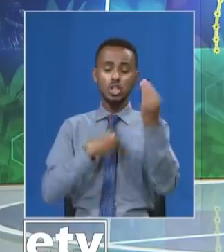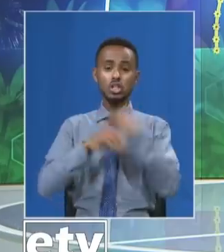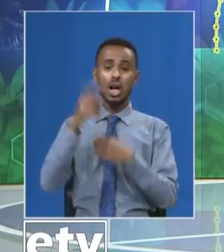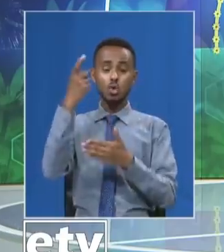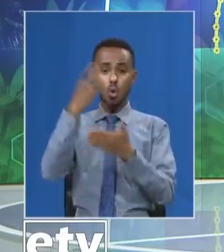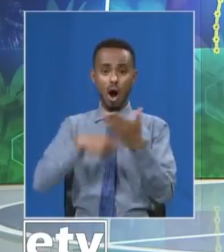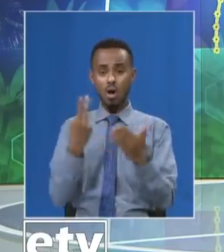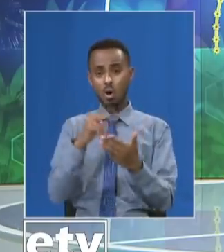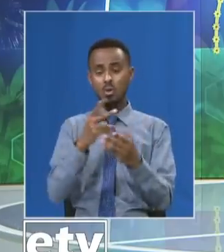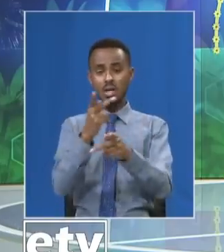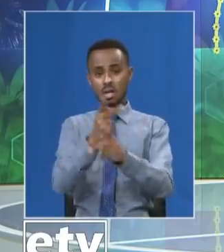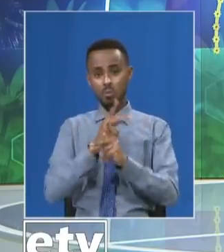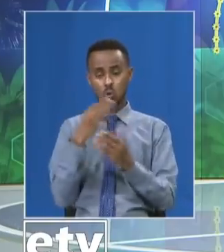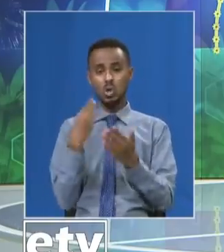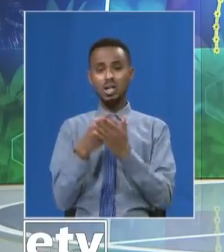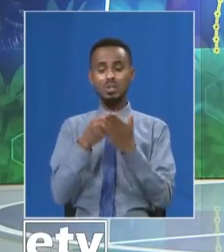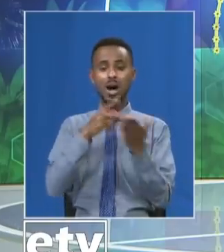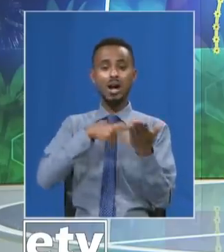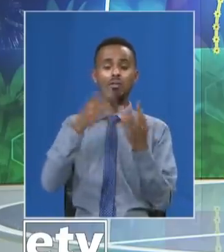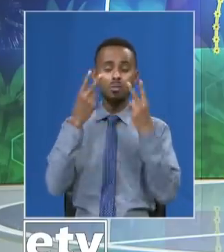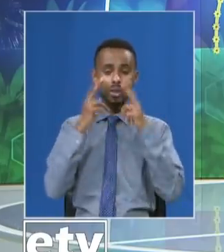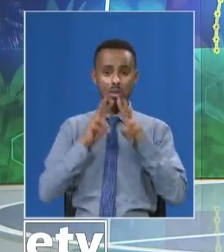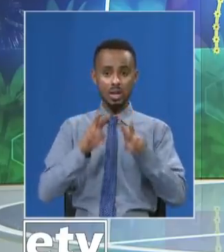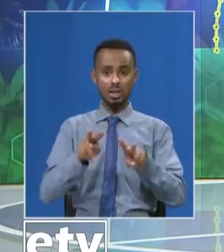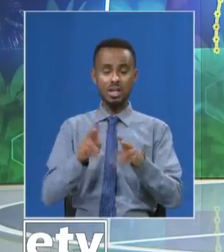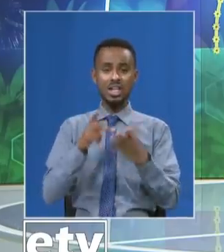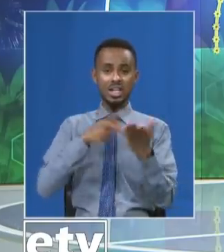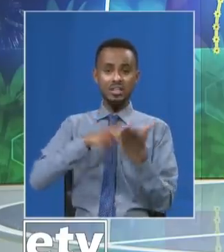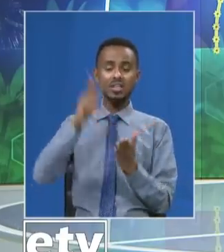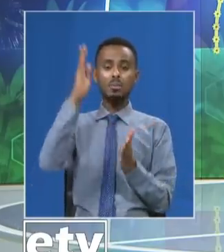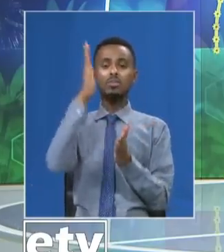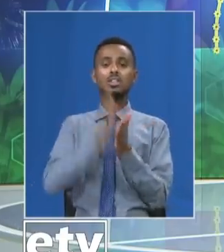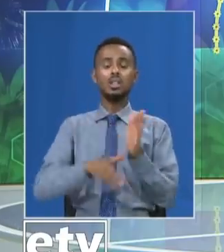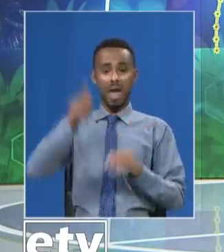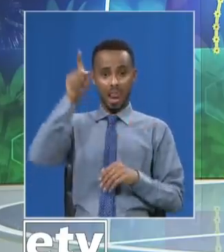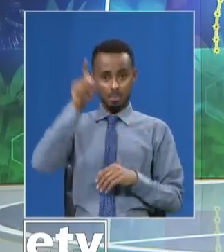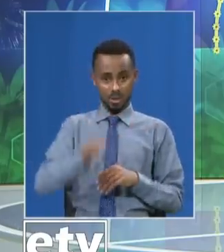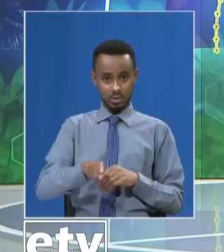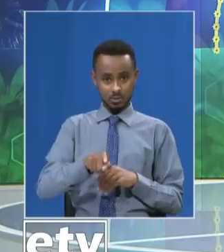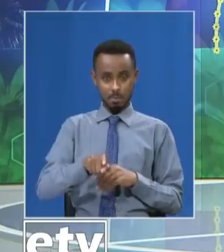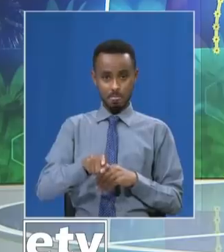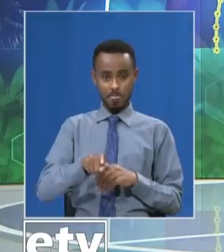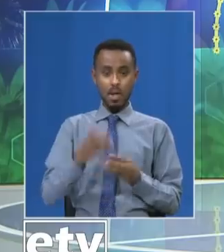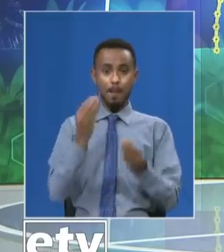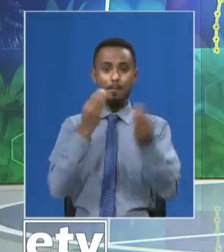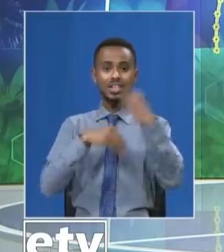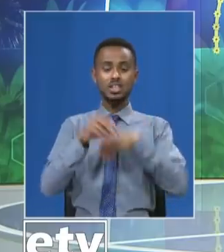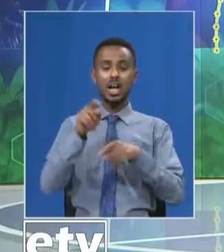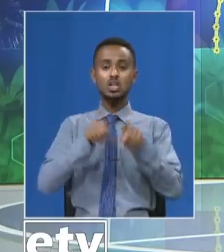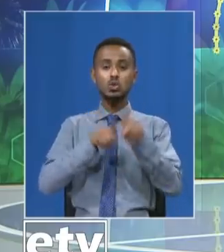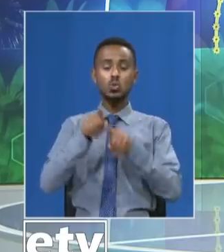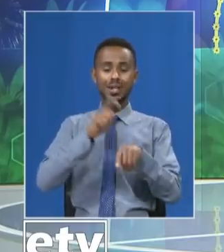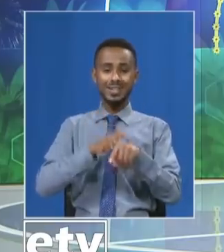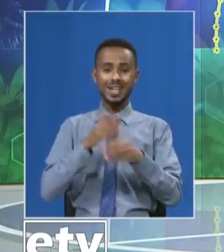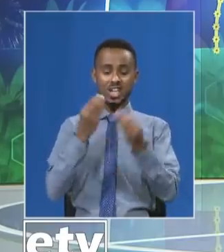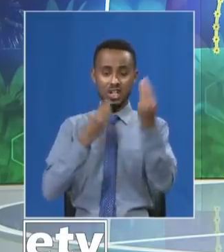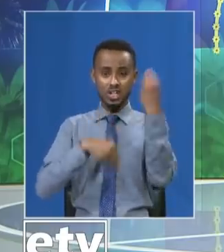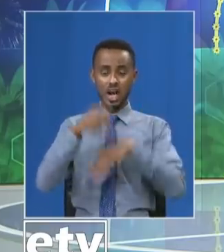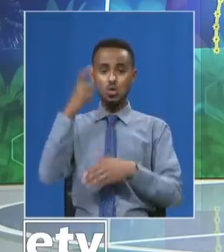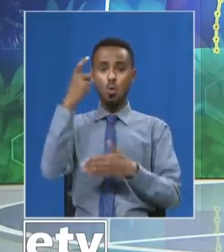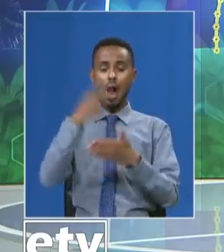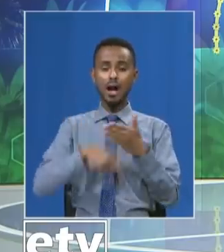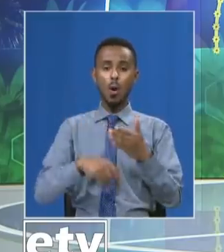ወይም የብድሩ ገንዘብ አከፋፈልን በተመለከተ ክፍያ መፈጸም ያለበት በሽያጭ ውል ጊዜ የሽያጭ